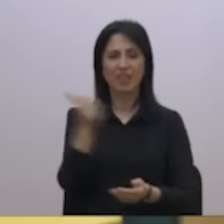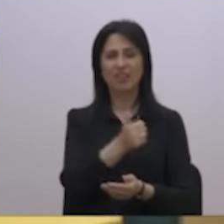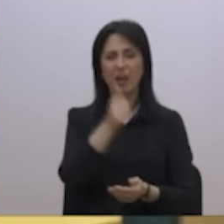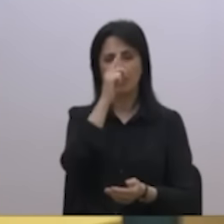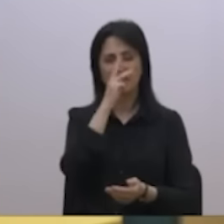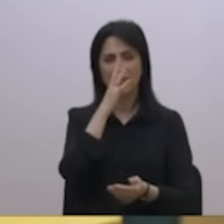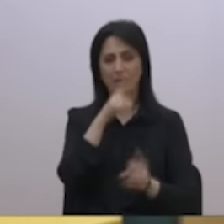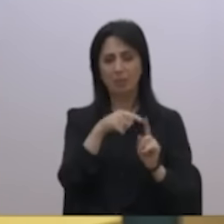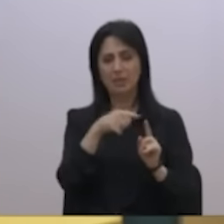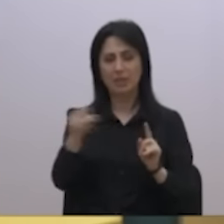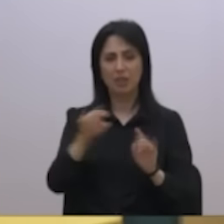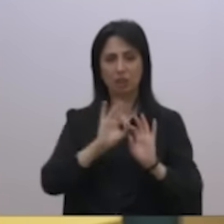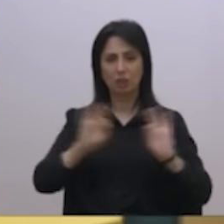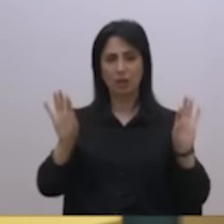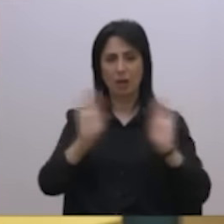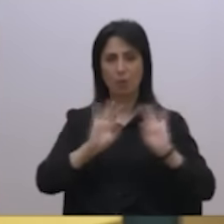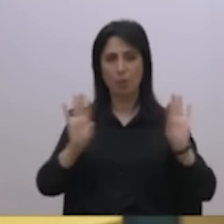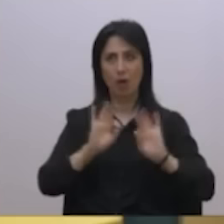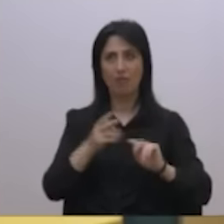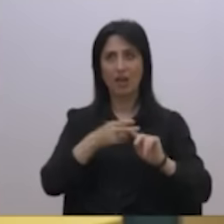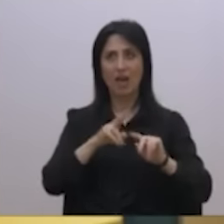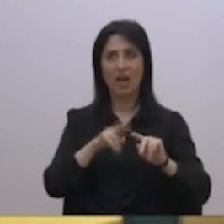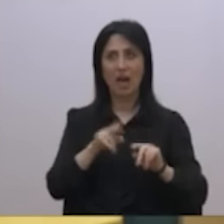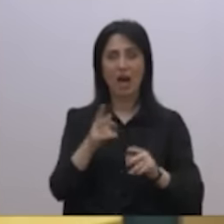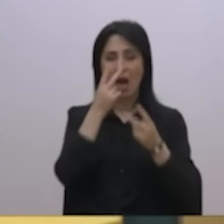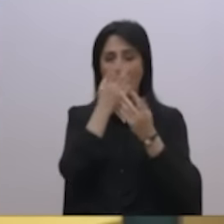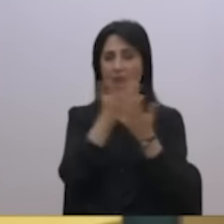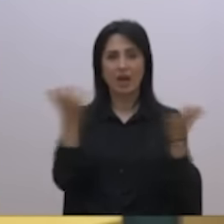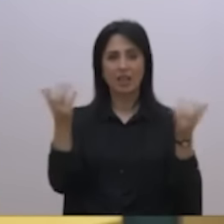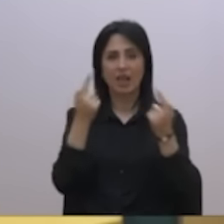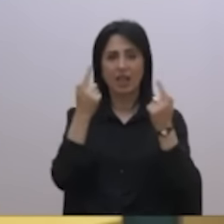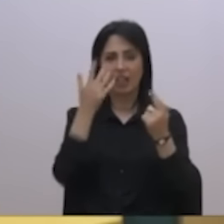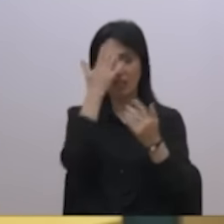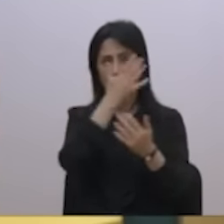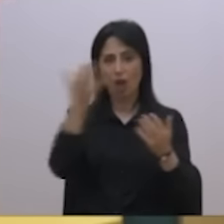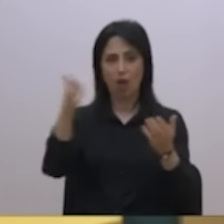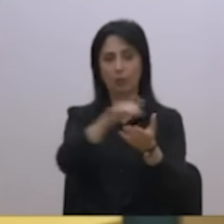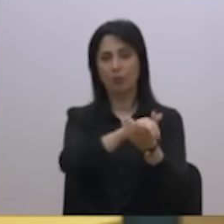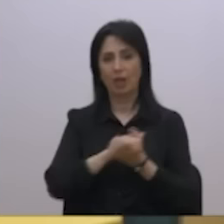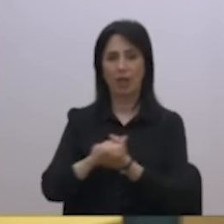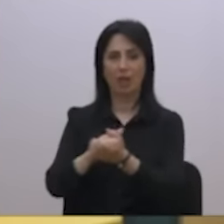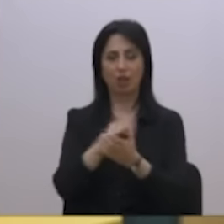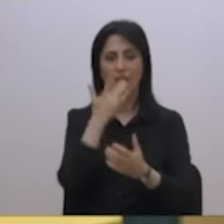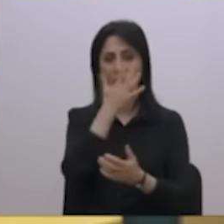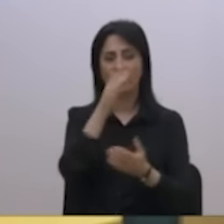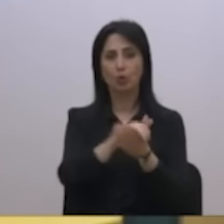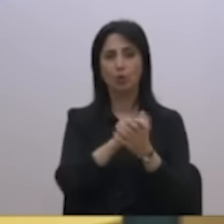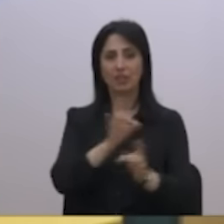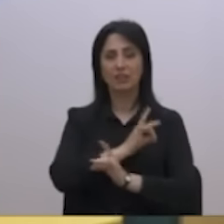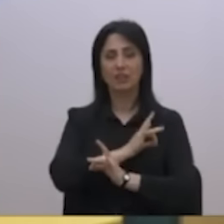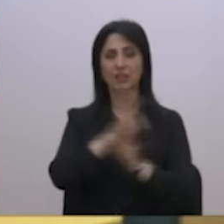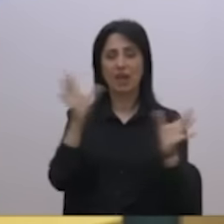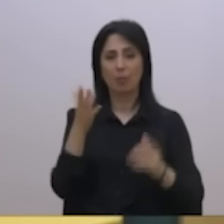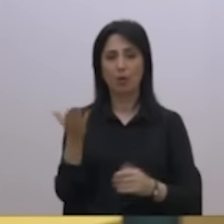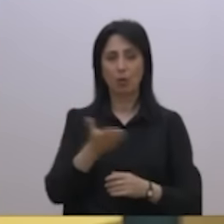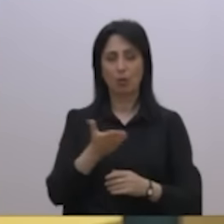თვეების მანძილზე გამოხატავთ. იმ არნახული დიდი ეროვნული ერთობისთვის და ეროვნული ერთობის ზეიმისთვის,